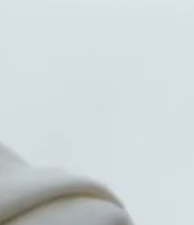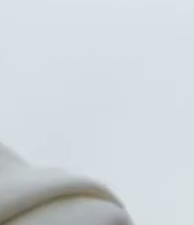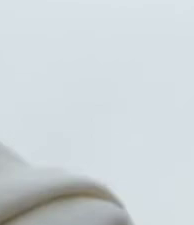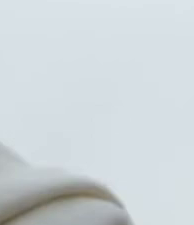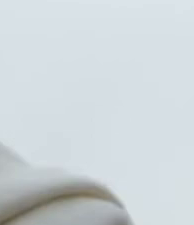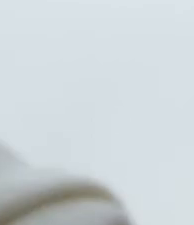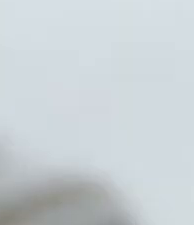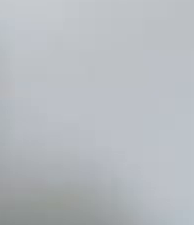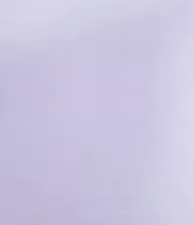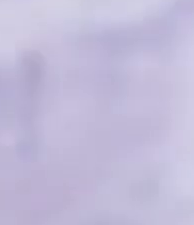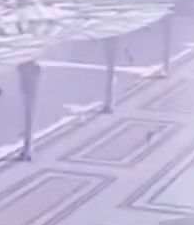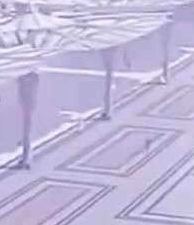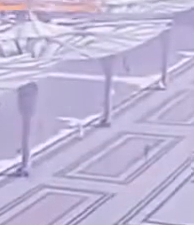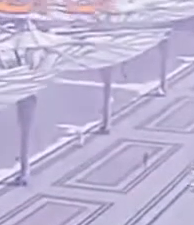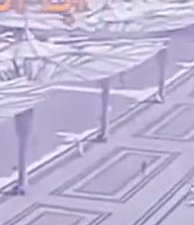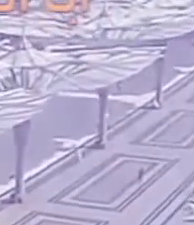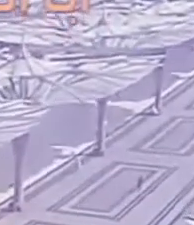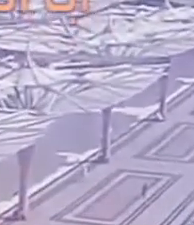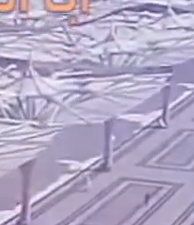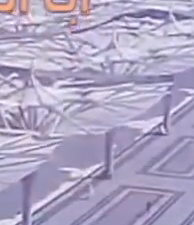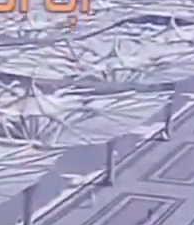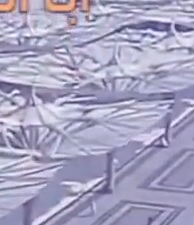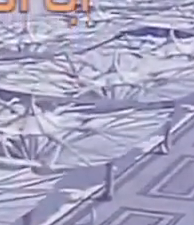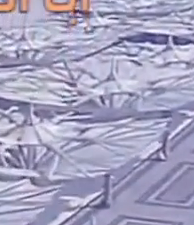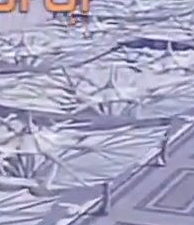يبتدى أبا القاسم